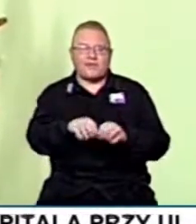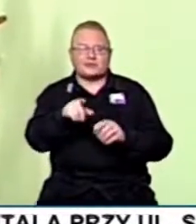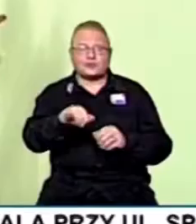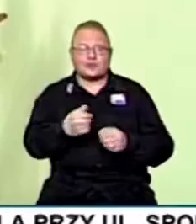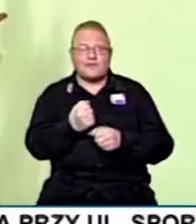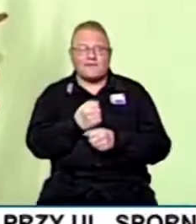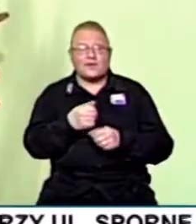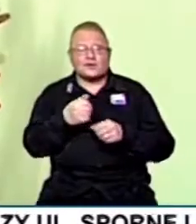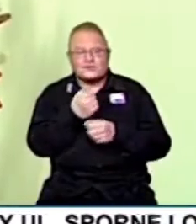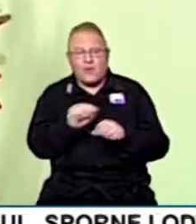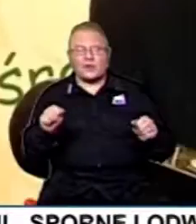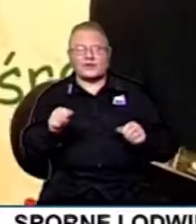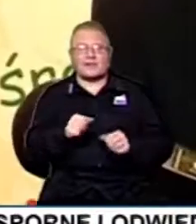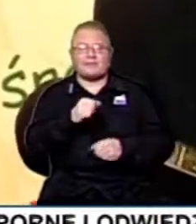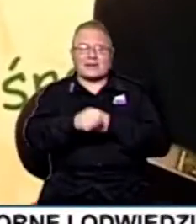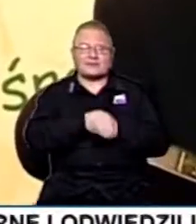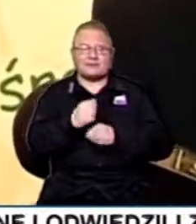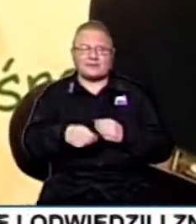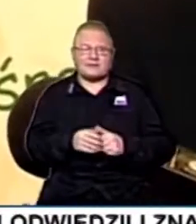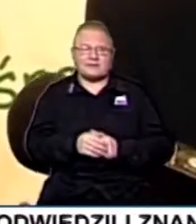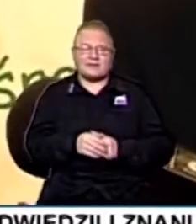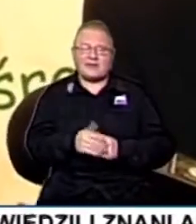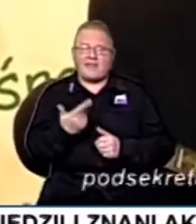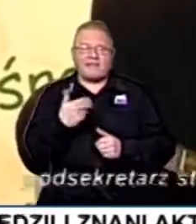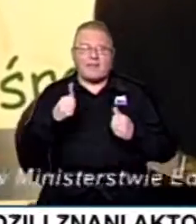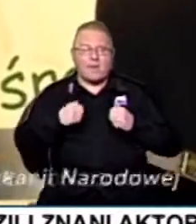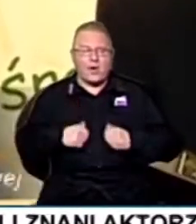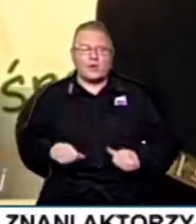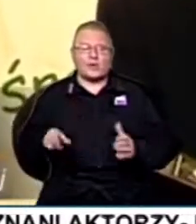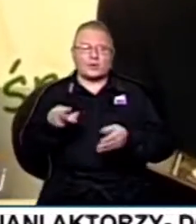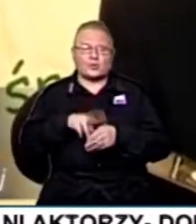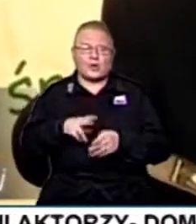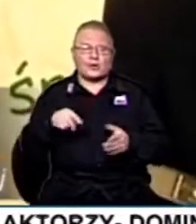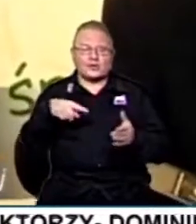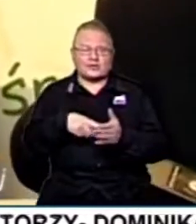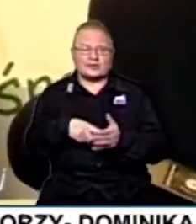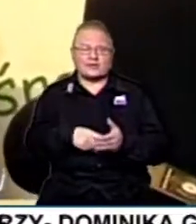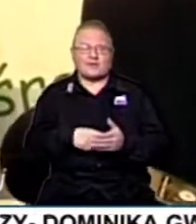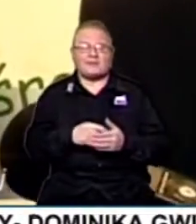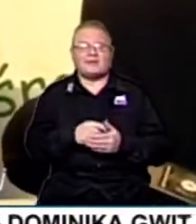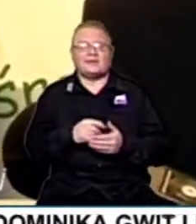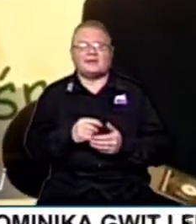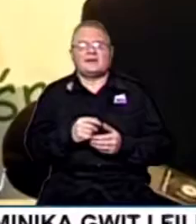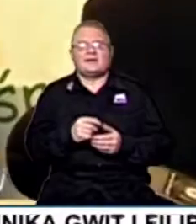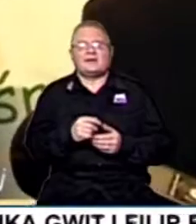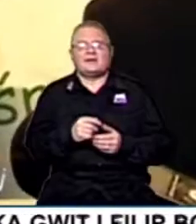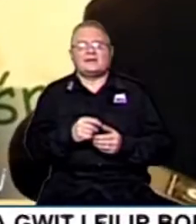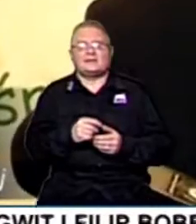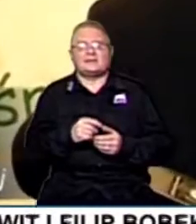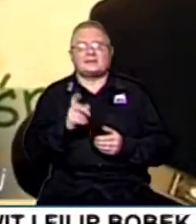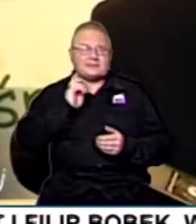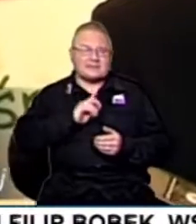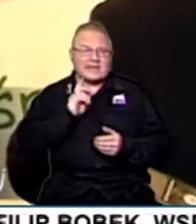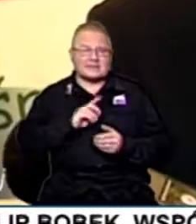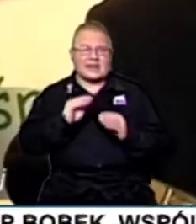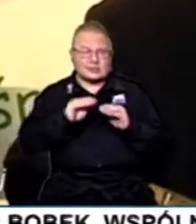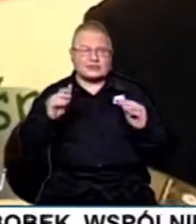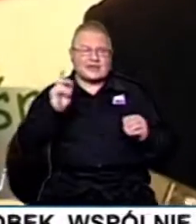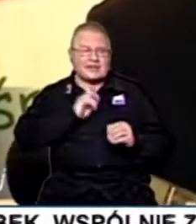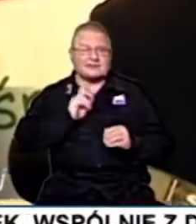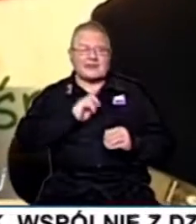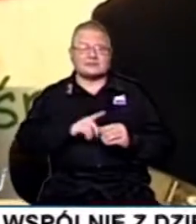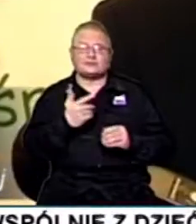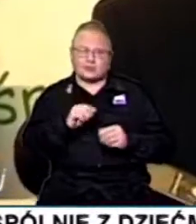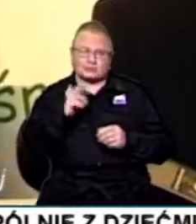wielu zwolnień pracowników oświaty. Niepokoje, które dotyczą nauczycieli gimnazjów, oczywiście są